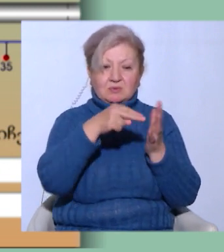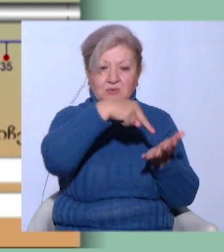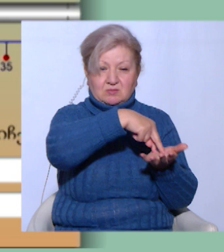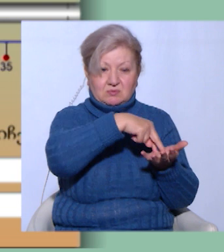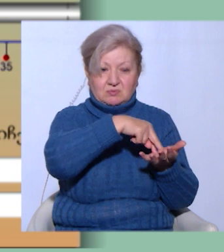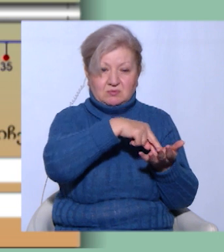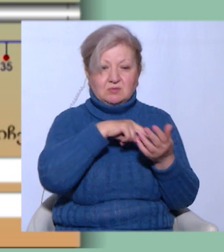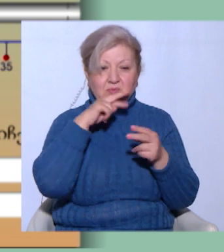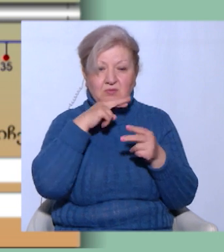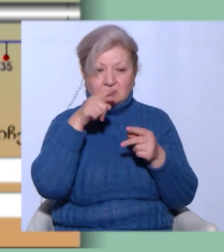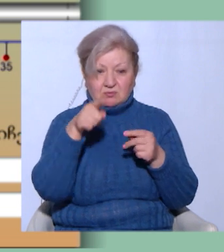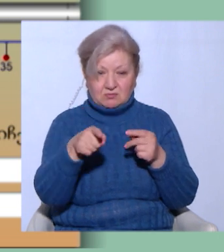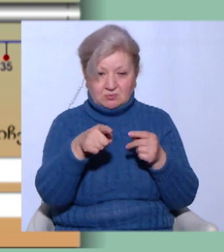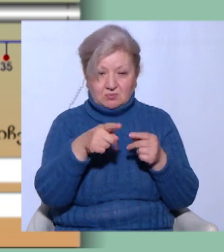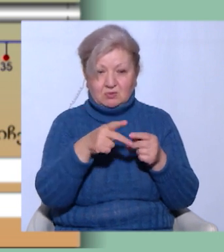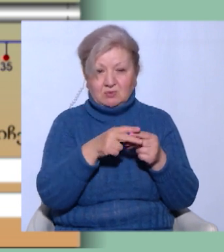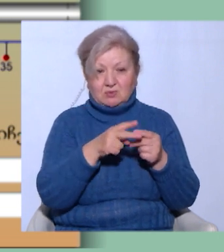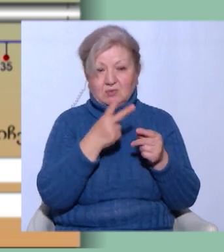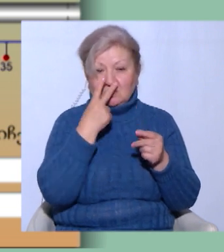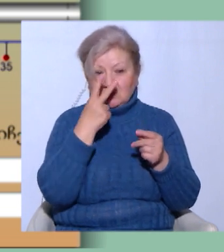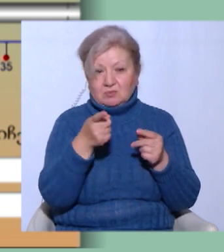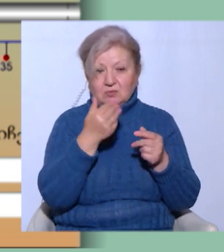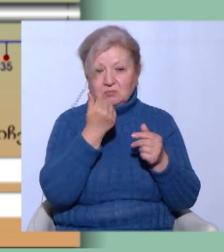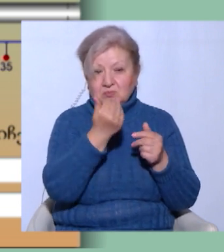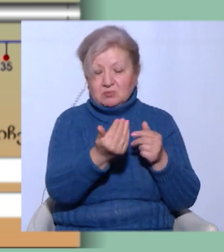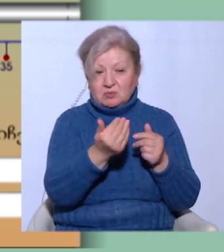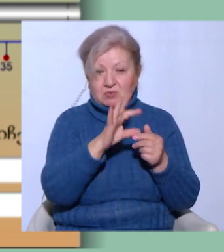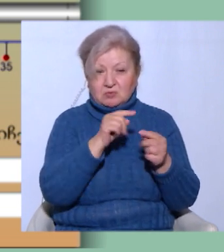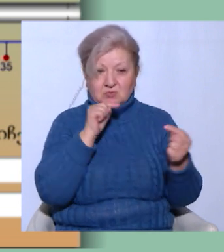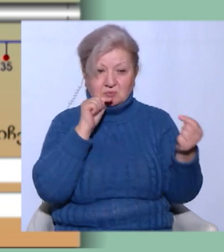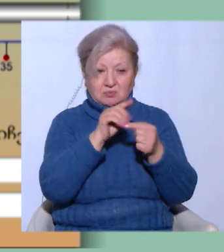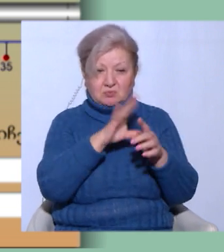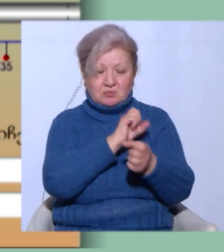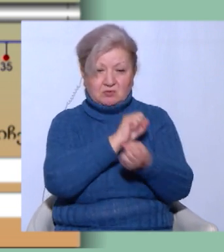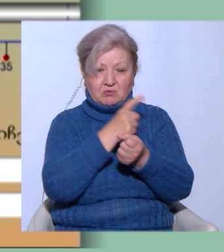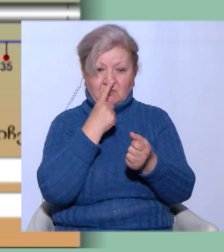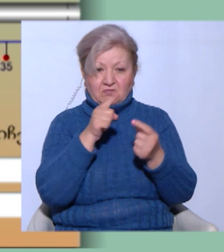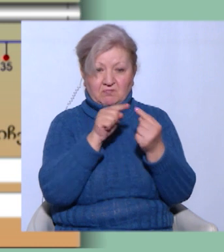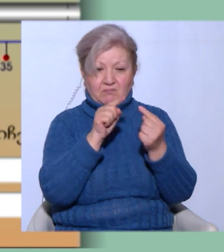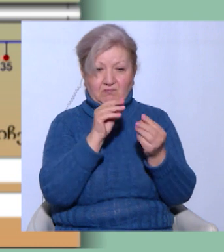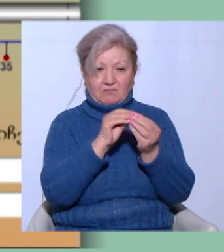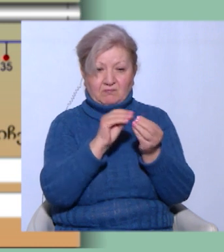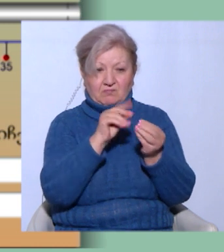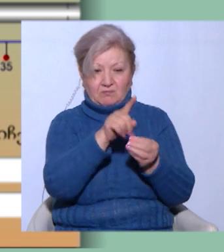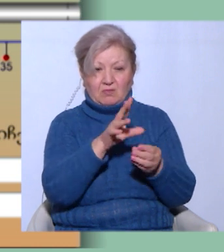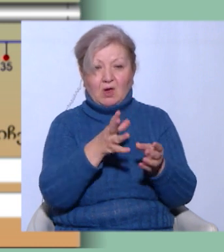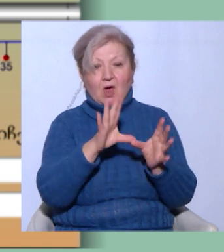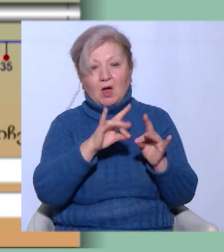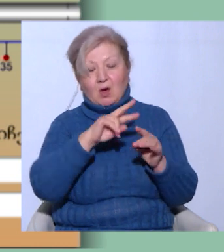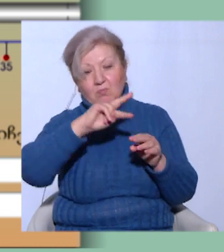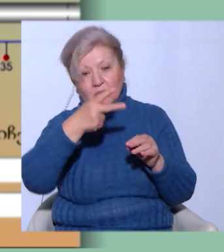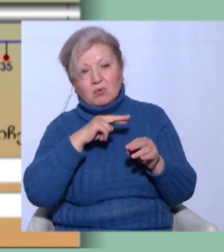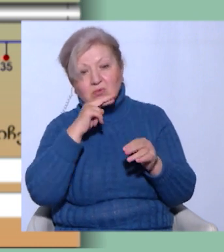დედამიწაზე მყოფი დამკვირვებელი, ანუ რომელიც აქ იმყოფება ელექტროგაყვანილობის ბოძთან, ხედავს, რომ მის მიმართ სხეული არ განძრეულა,